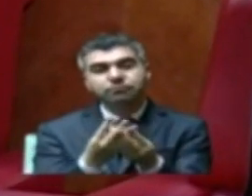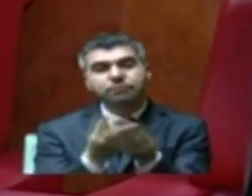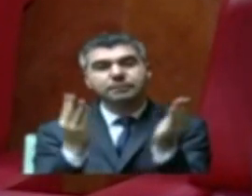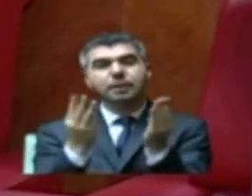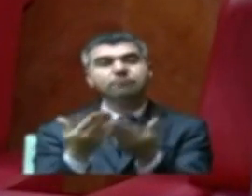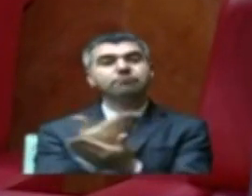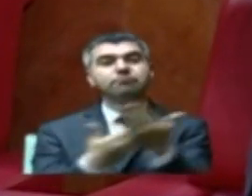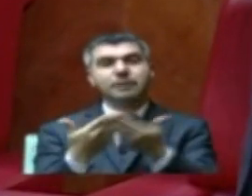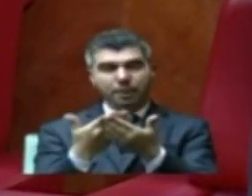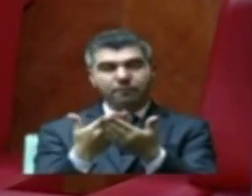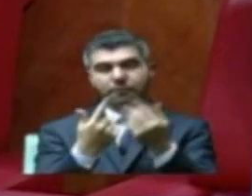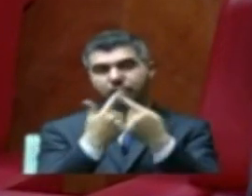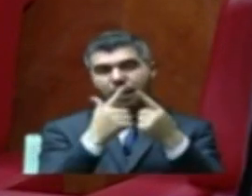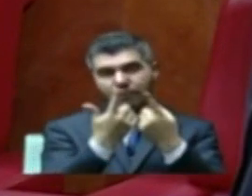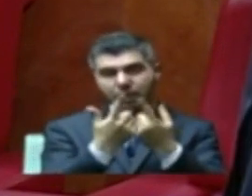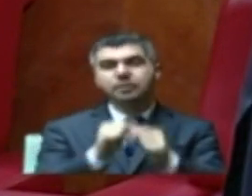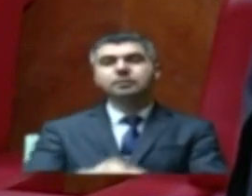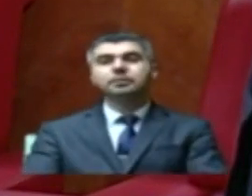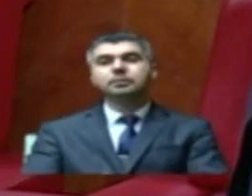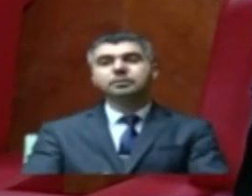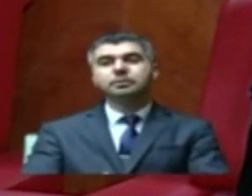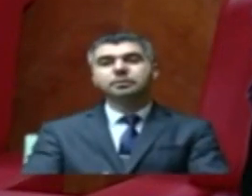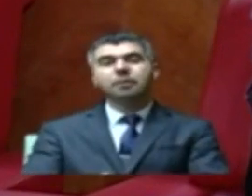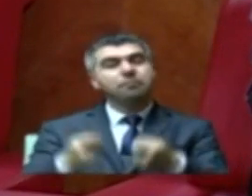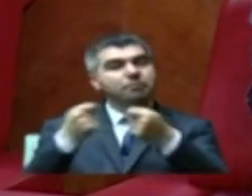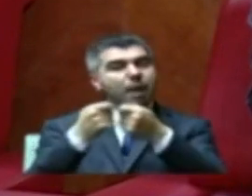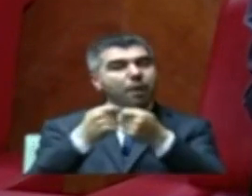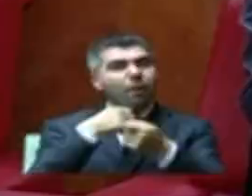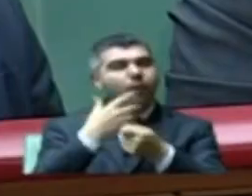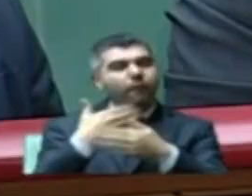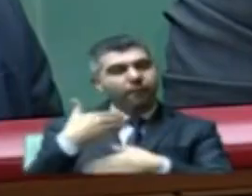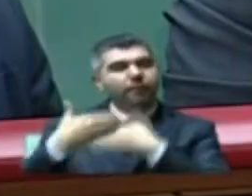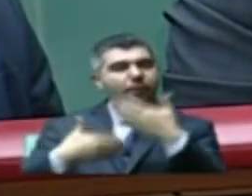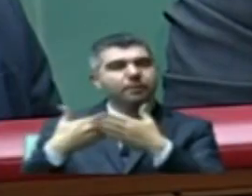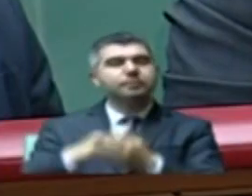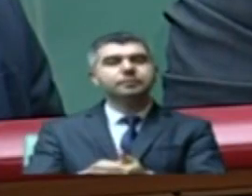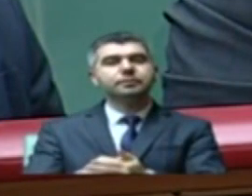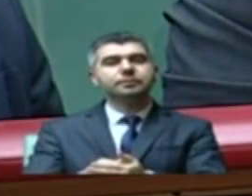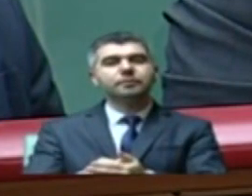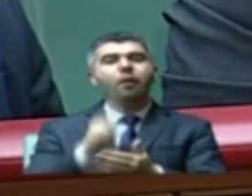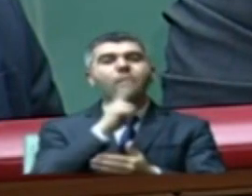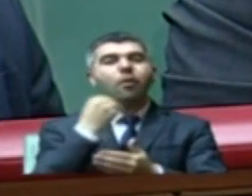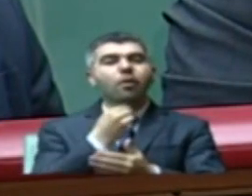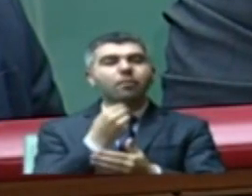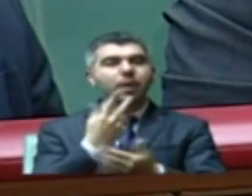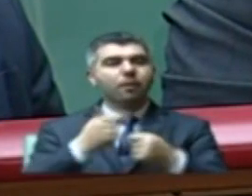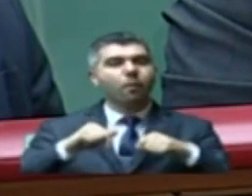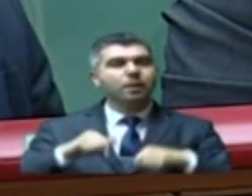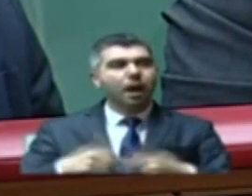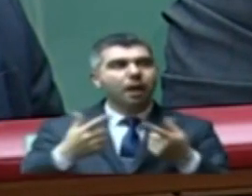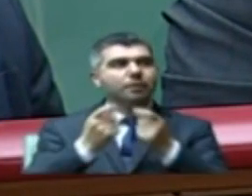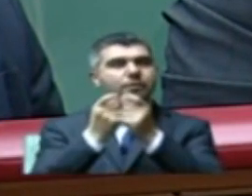فيها تعدد شركاء واطراف اللي عندهم علاقه بهذا المجال من القطاعات الحكوميه المعنيه،